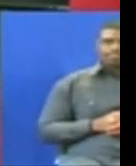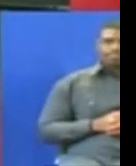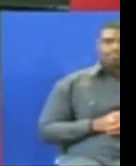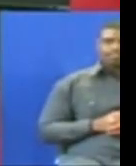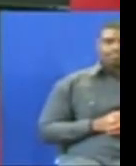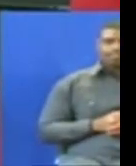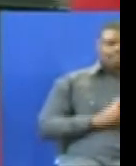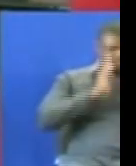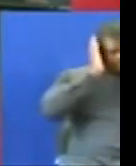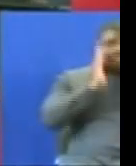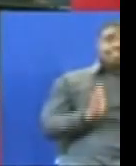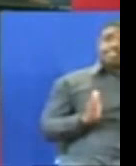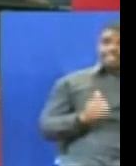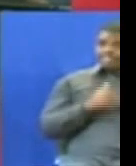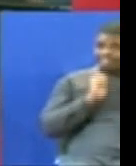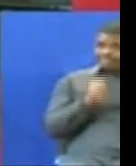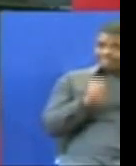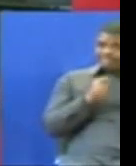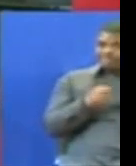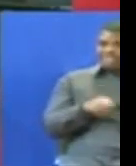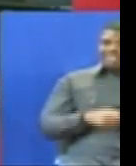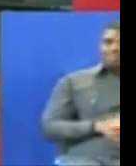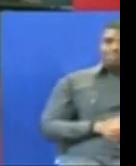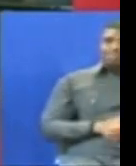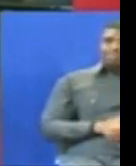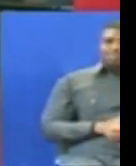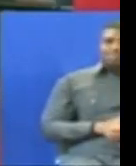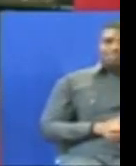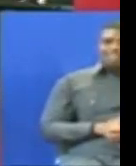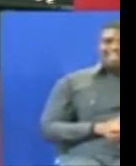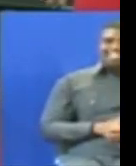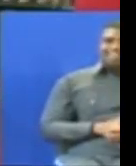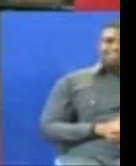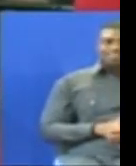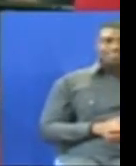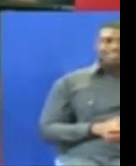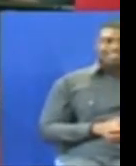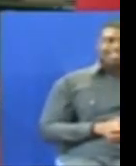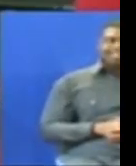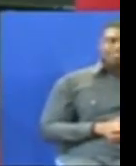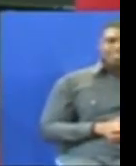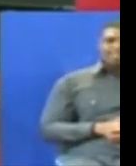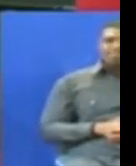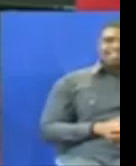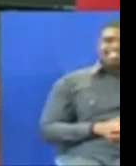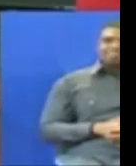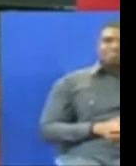Mheshimiwa Spika, nianze kwa kuunga mkono hoja ya hotuba ya waziri, lakini